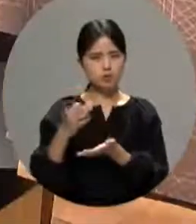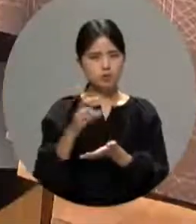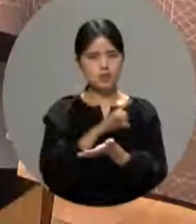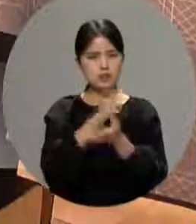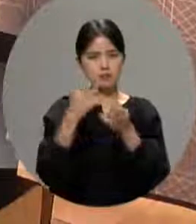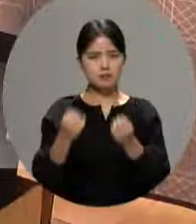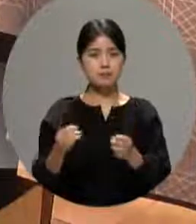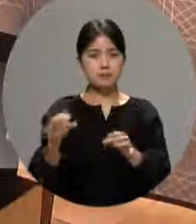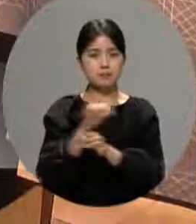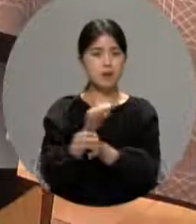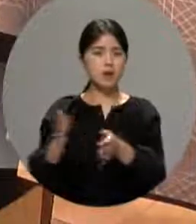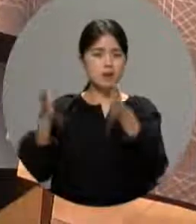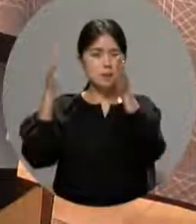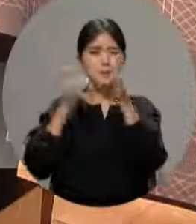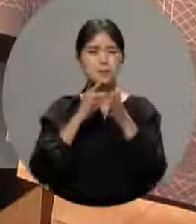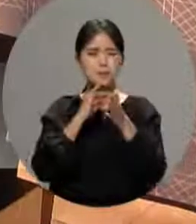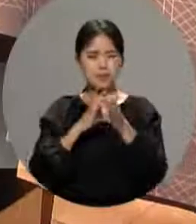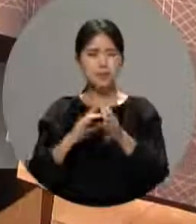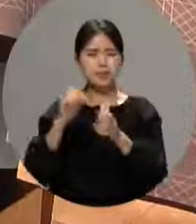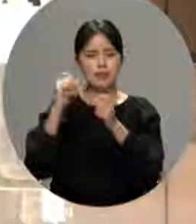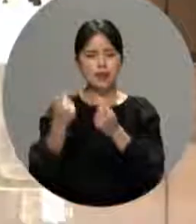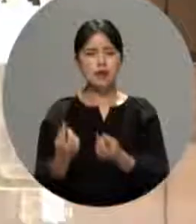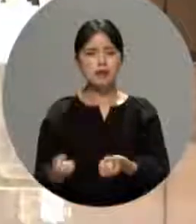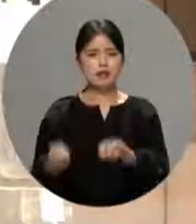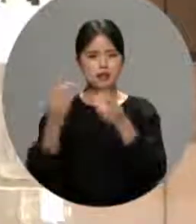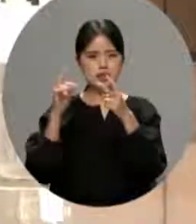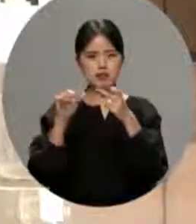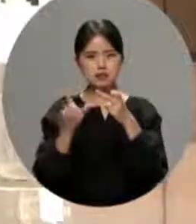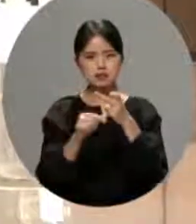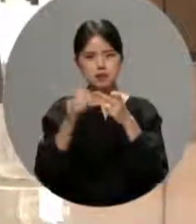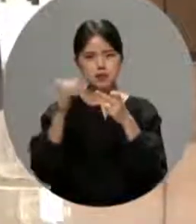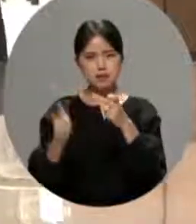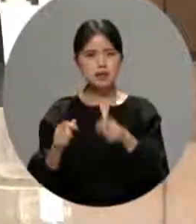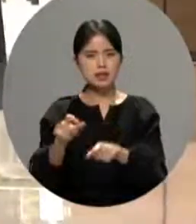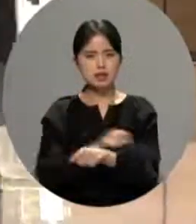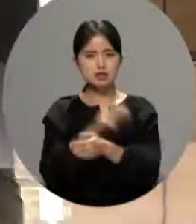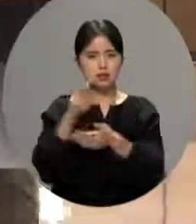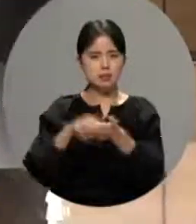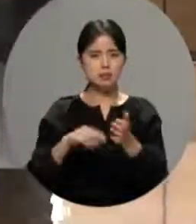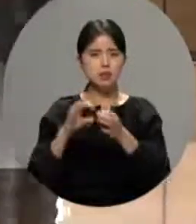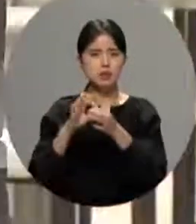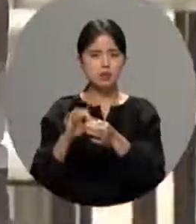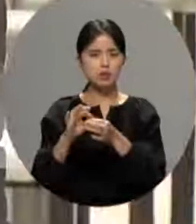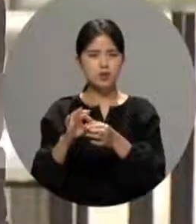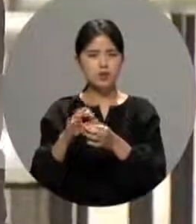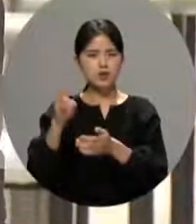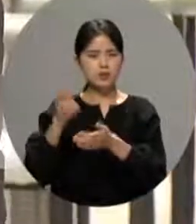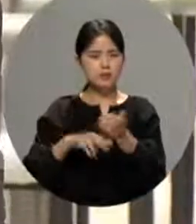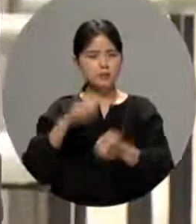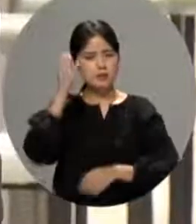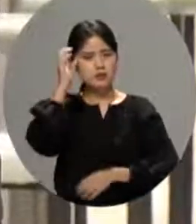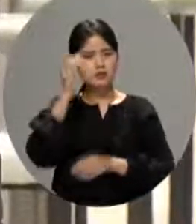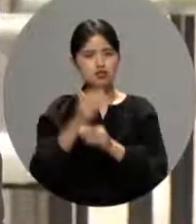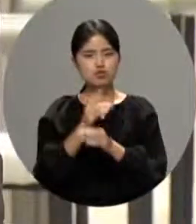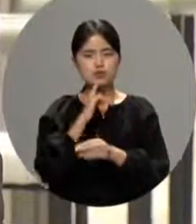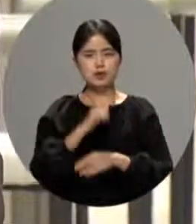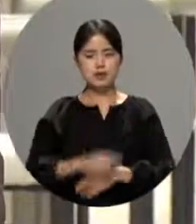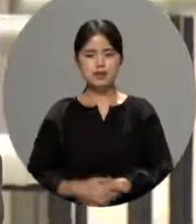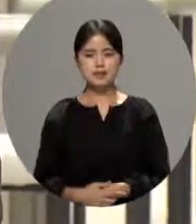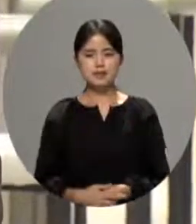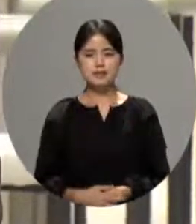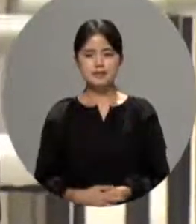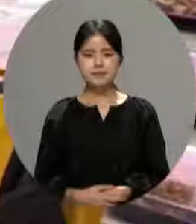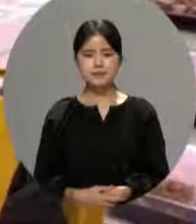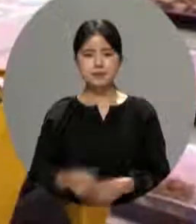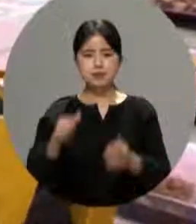높은 백화점만이 할인 행사와 연말 특수 등을 통해 매출 선방을 기대하는 상황입니다.